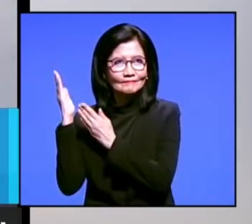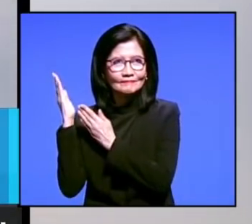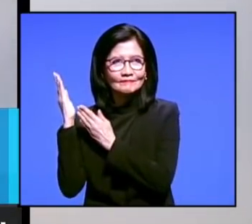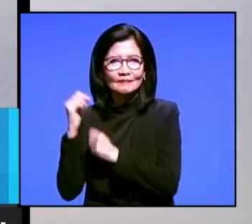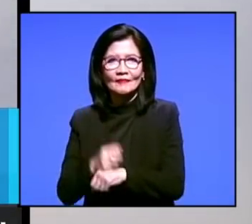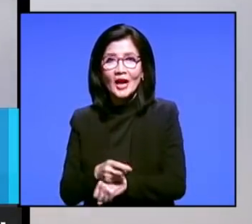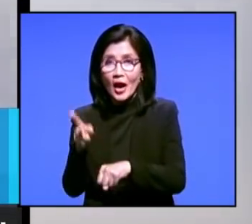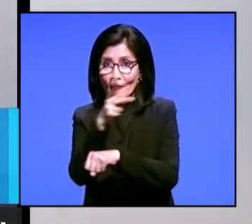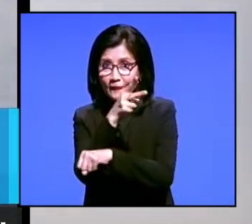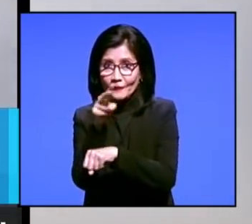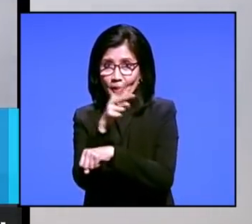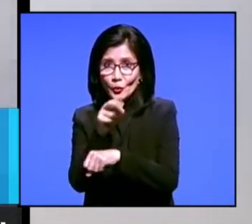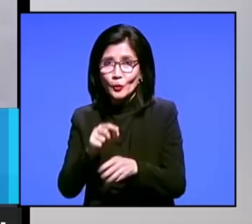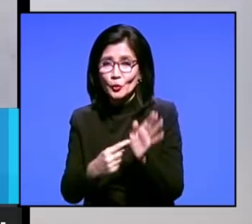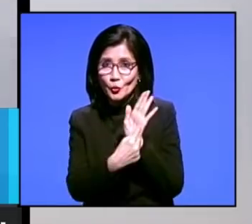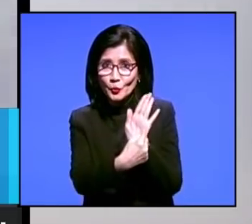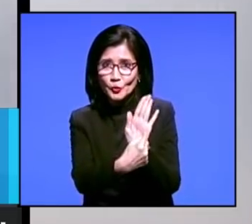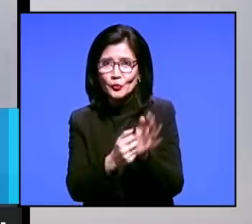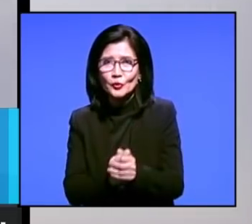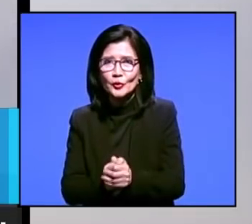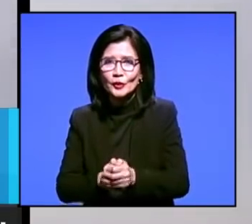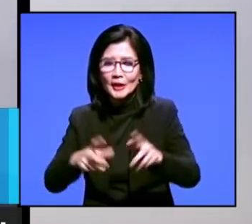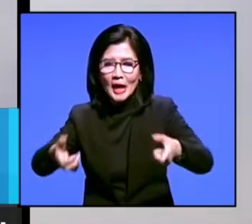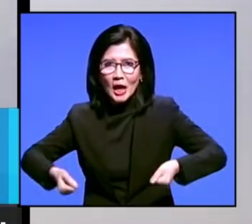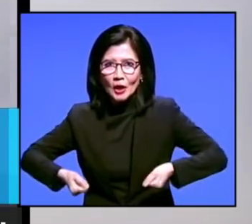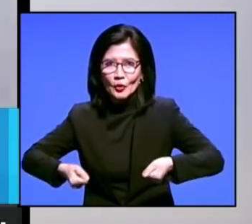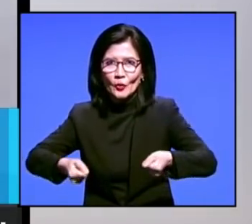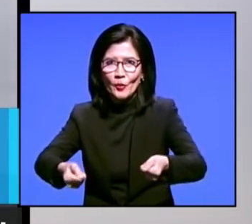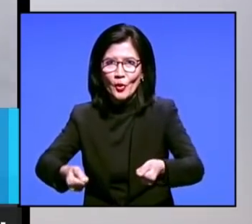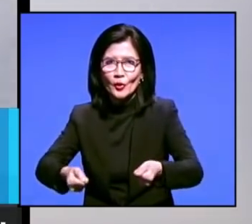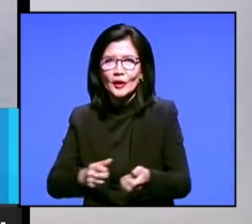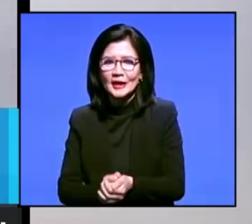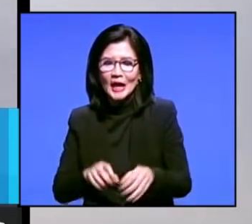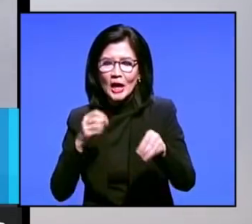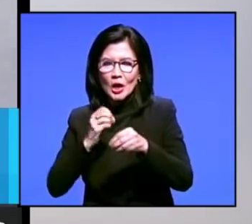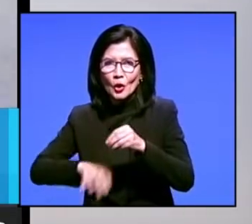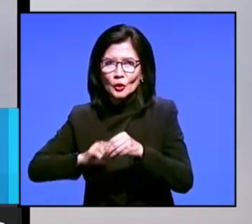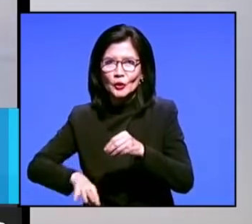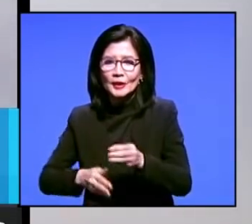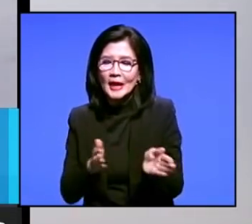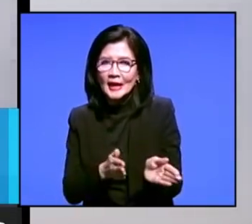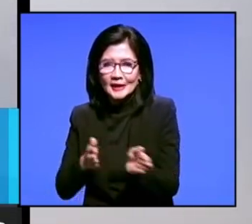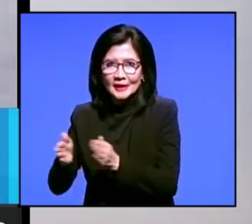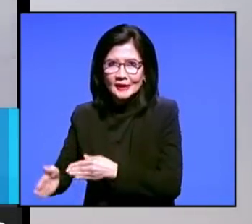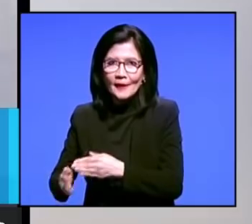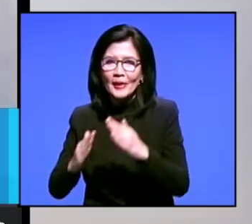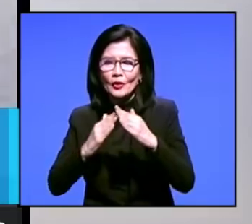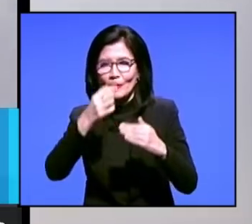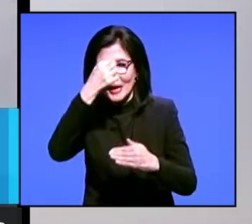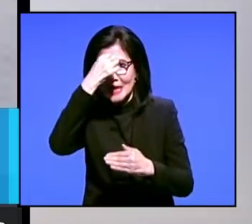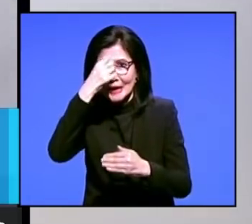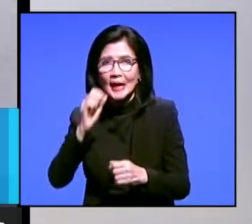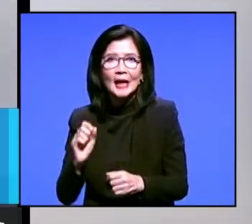Inilah video amatir yang menunjukkan gerobak penyimpanan limbah bekas pakai di samping ruang jenazah RSUD Wonosari